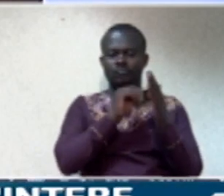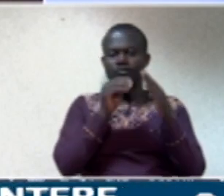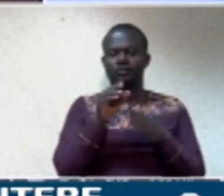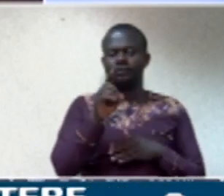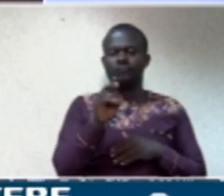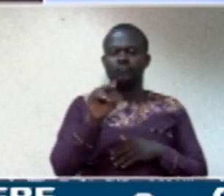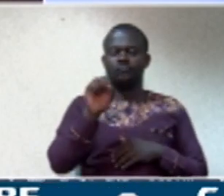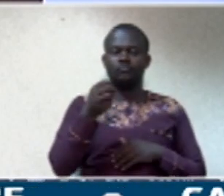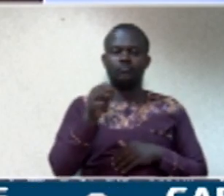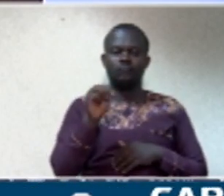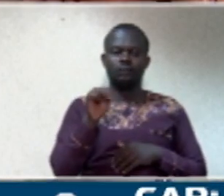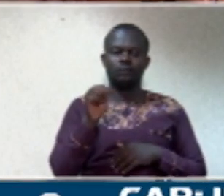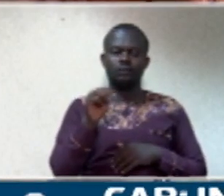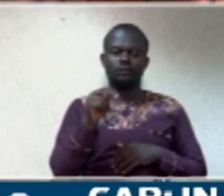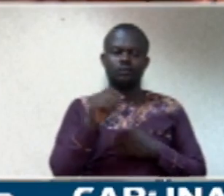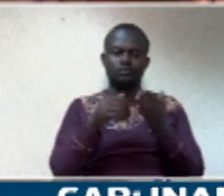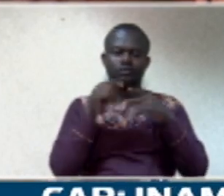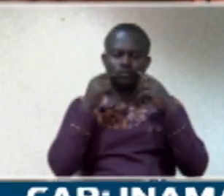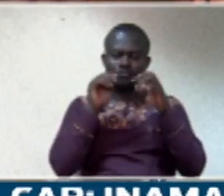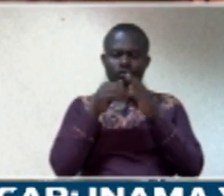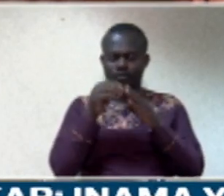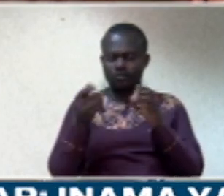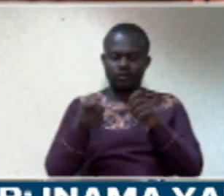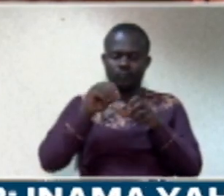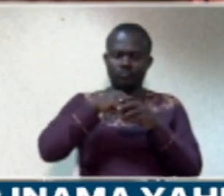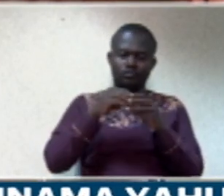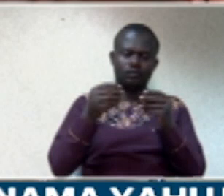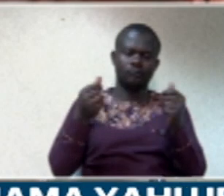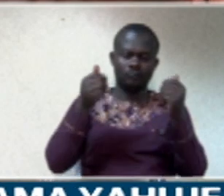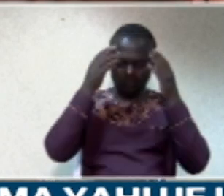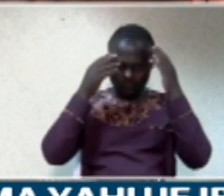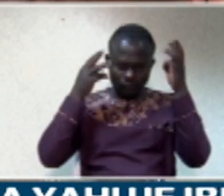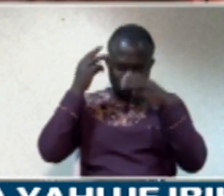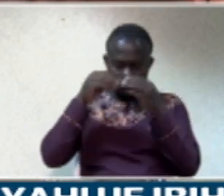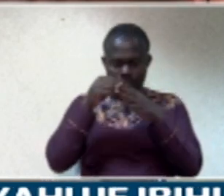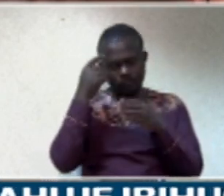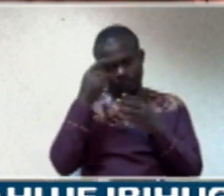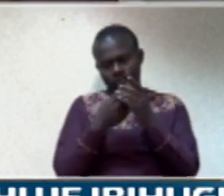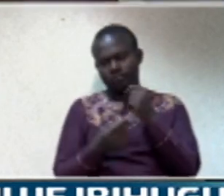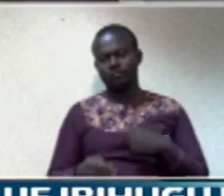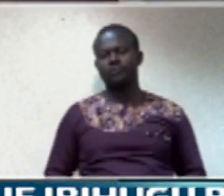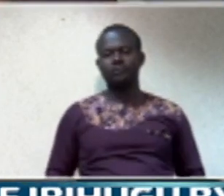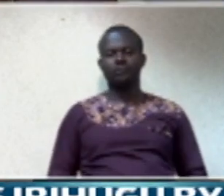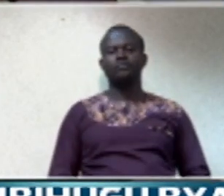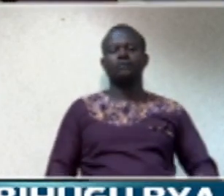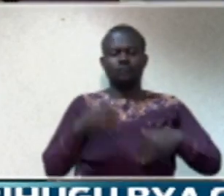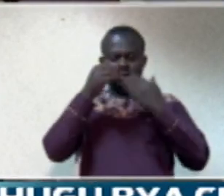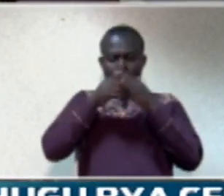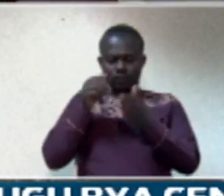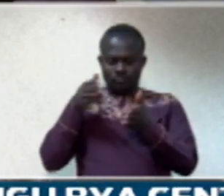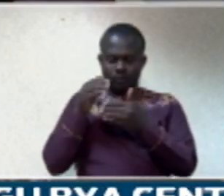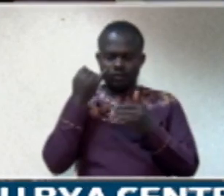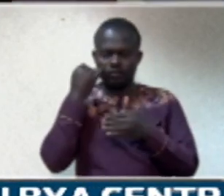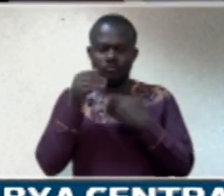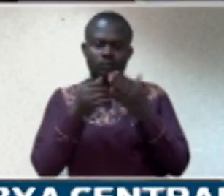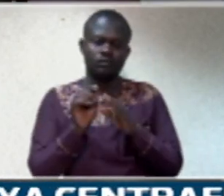Dushimimana Lambert wari uyoboye iyi komisiyo asobanura ko hongewe mu gika gikemura impungenge zari ku mpande zombi. Yishize mu gukurikirana biravuga ngo